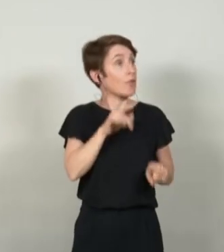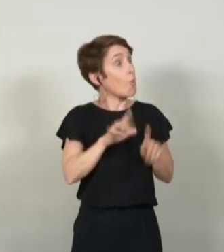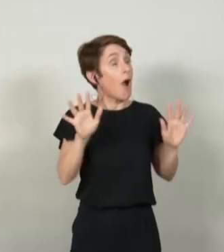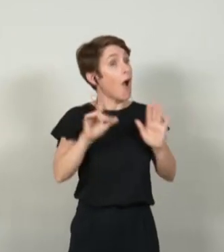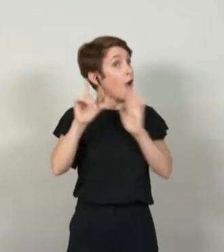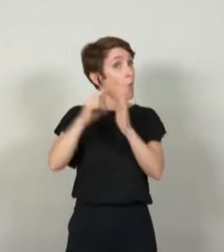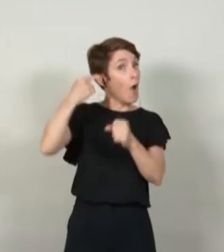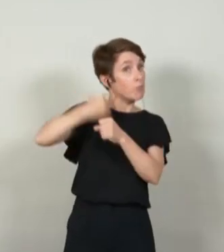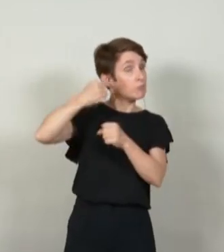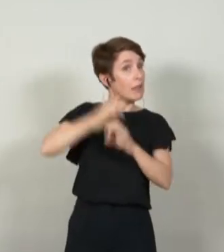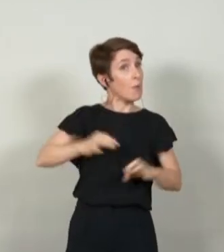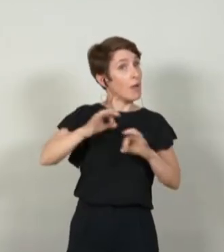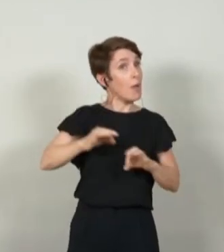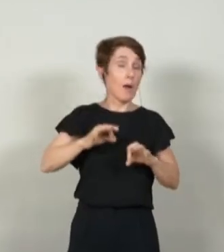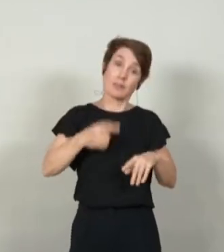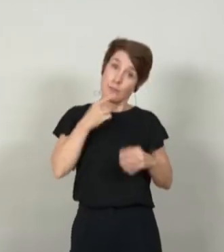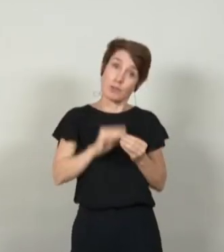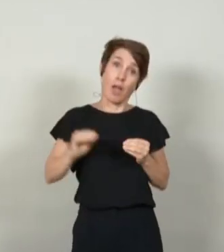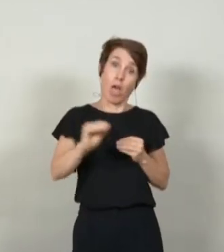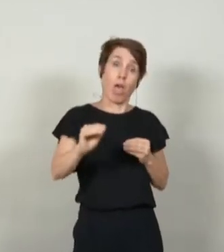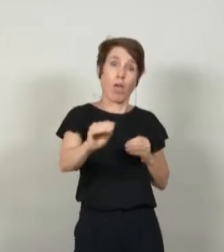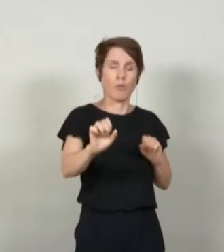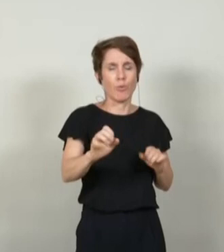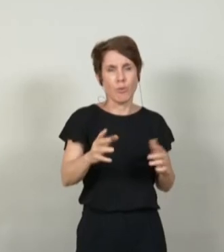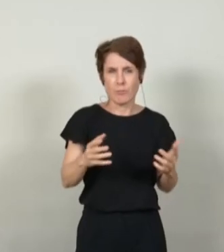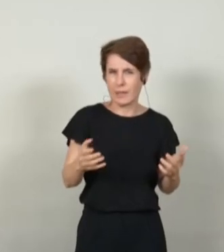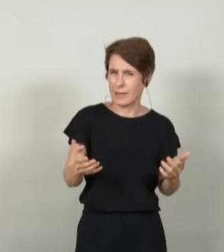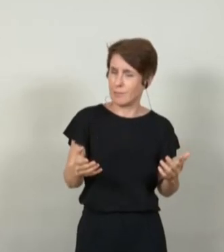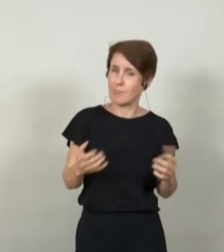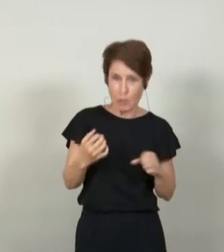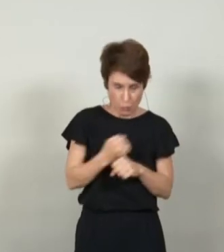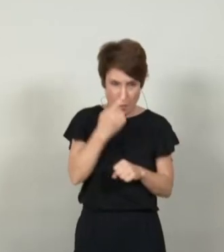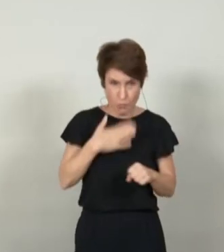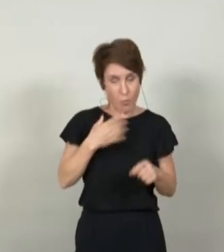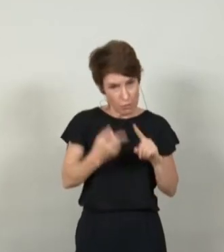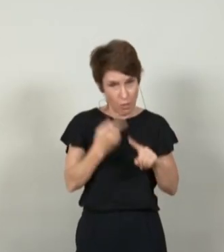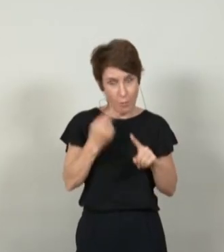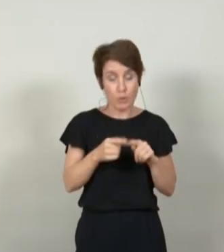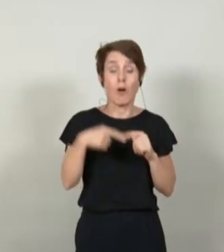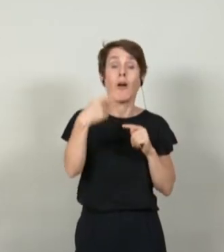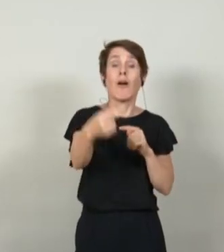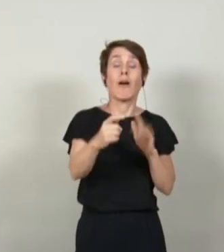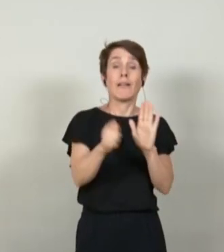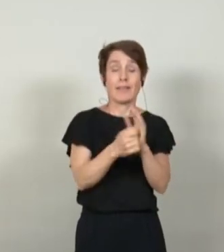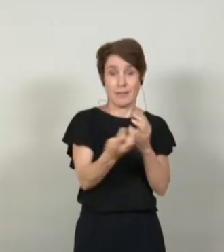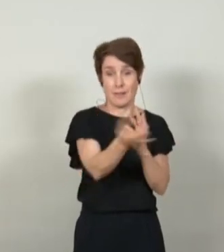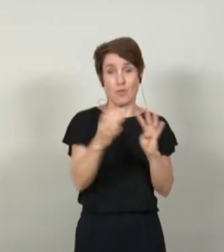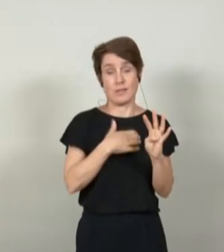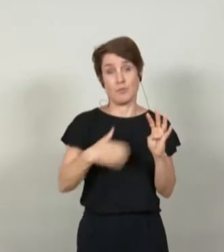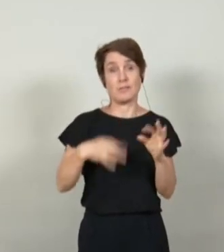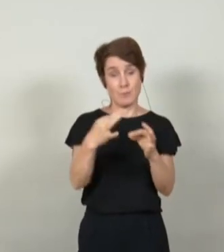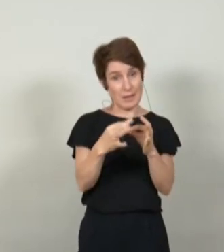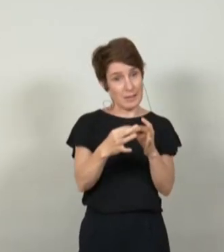municipal et je pense qu'il serait vraiment intéressant que nous abordions ce point lors du conseil municipal de septembre un peu comme nous l'avons fait aujourd'hui